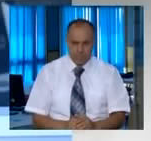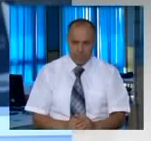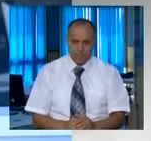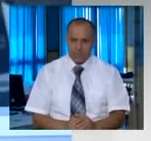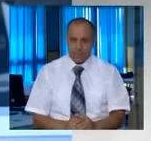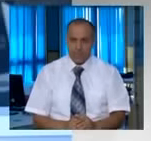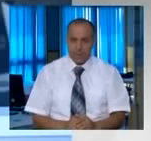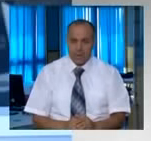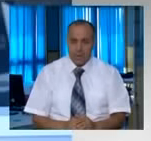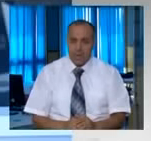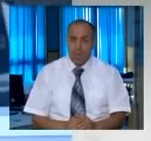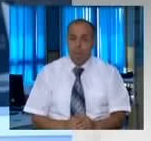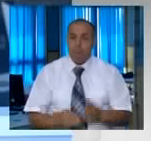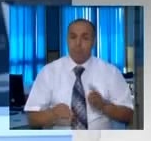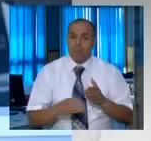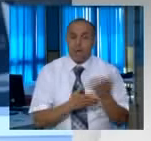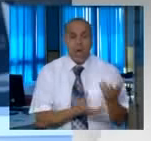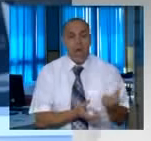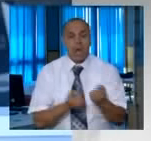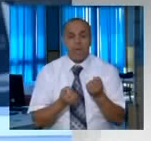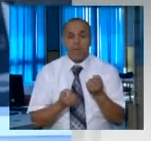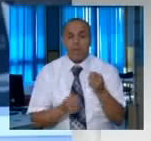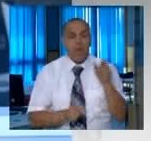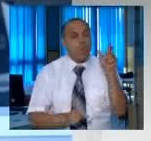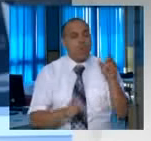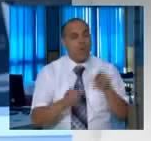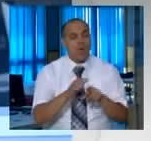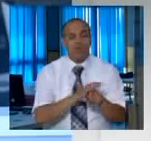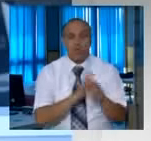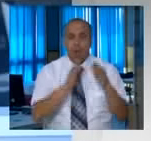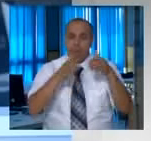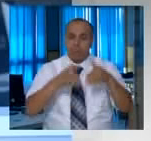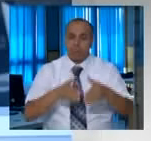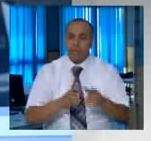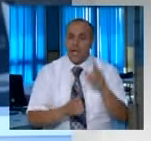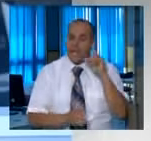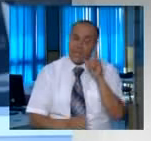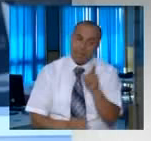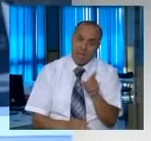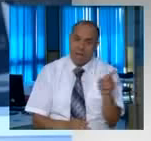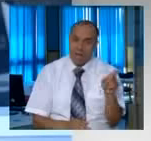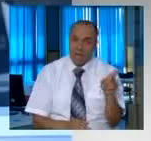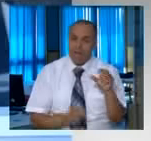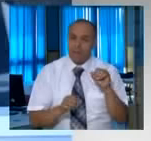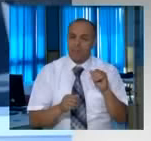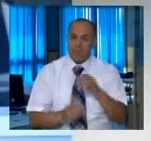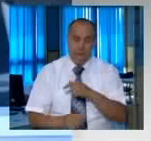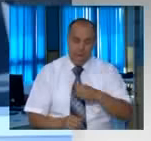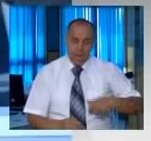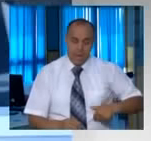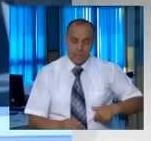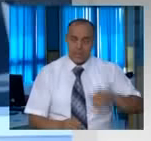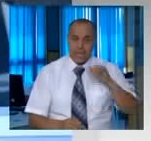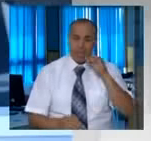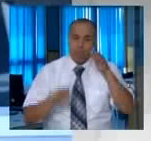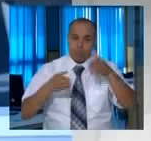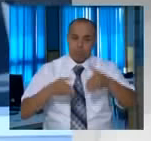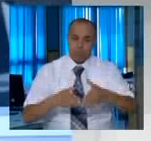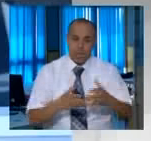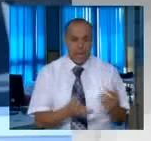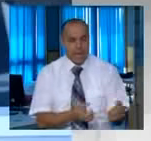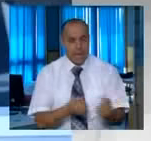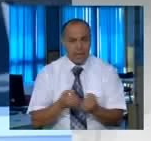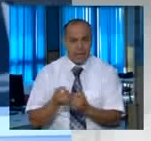في أكبر عملية إنقاذ للمهاجرين قبالة سواحل ليبيا، تمكن خفر السواحل الإيطالي من